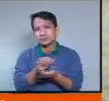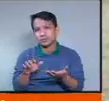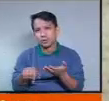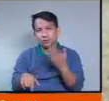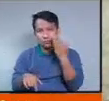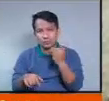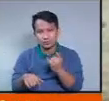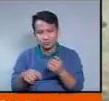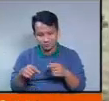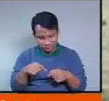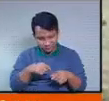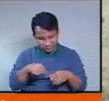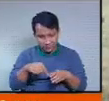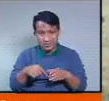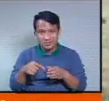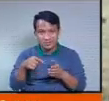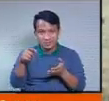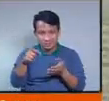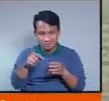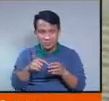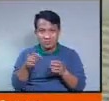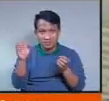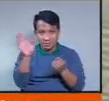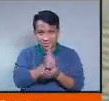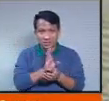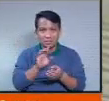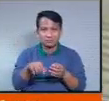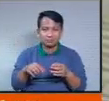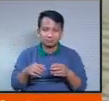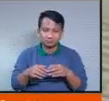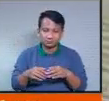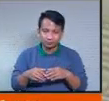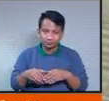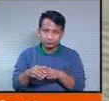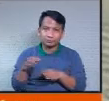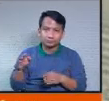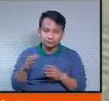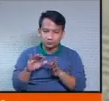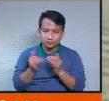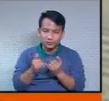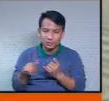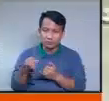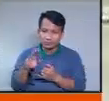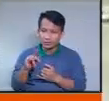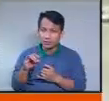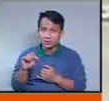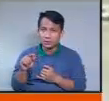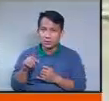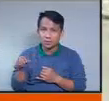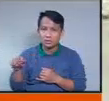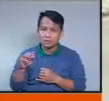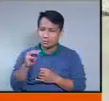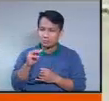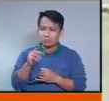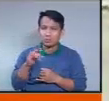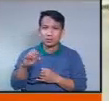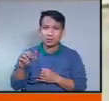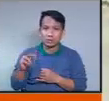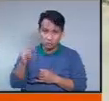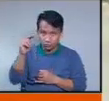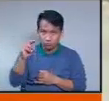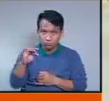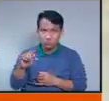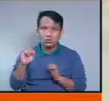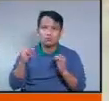iba, ang daming cracks. Meron naman talaga ng nadaanan tayo dun sa Barangay Batasan sa makilala North Cotabato